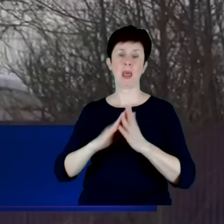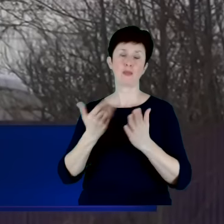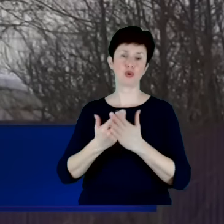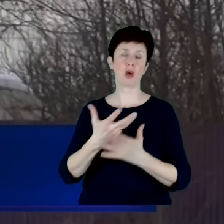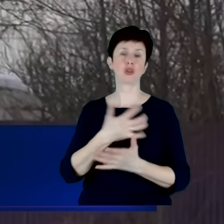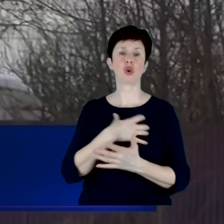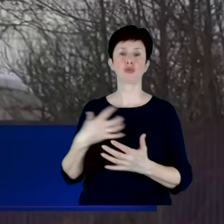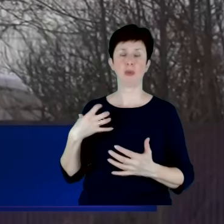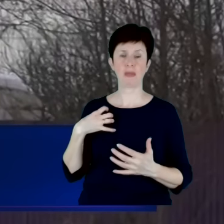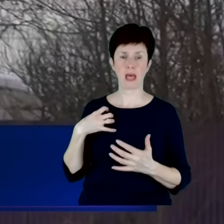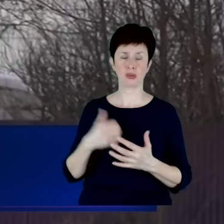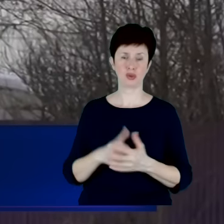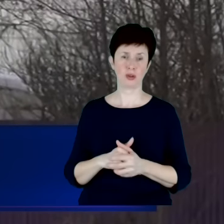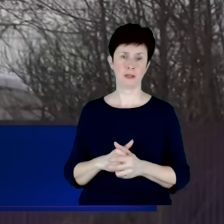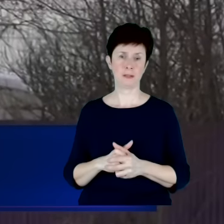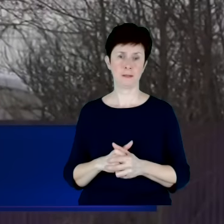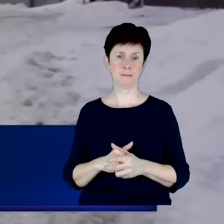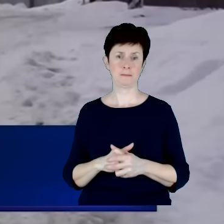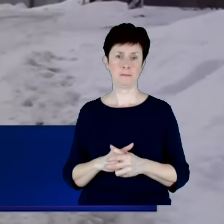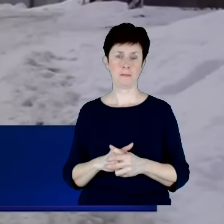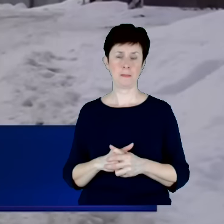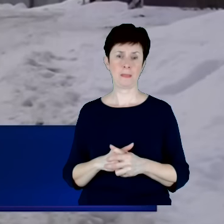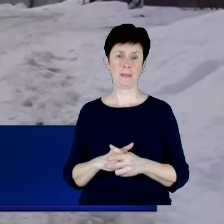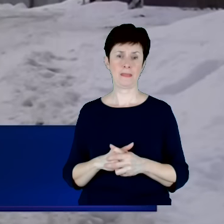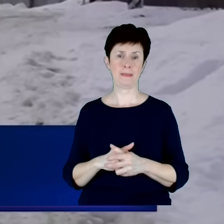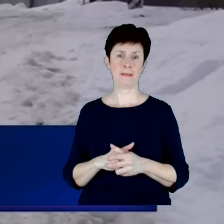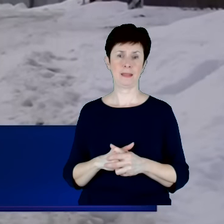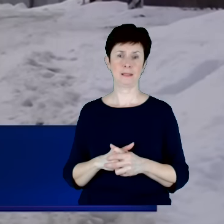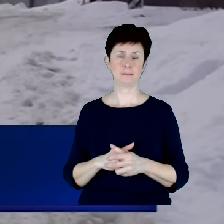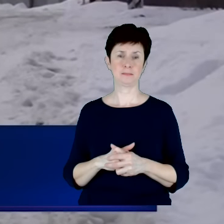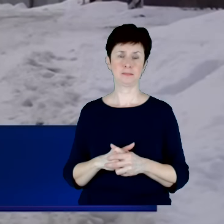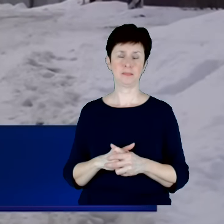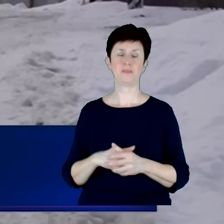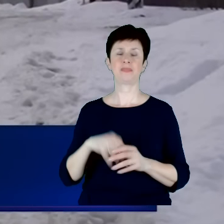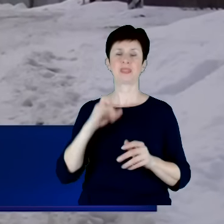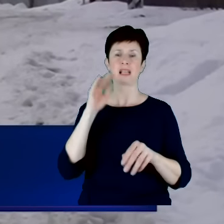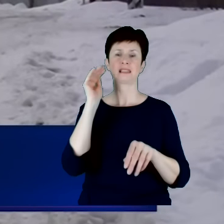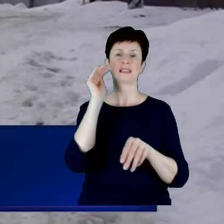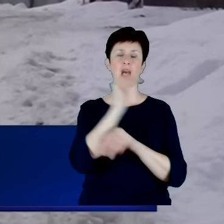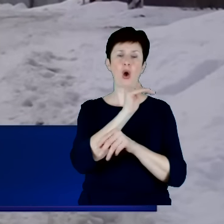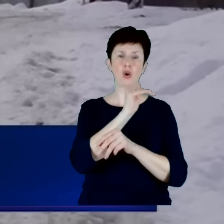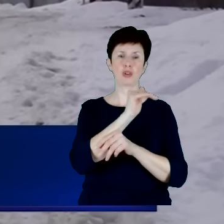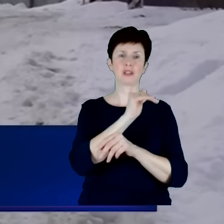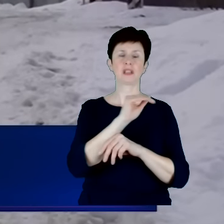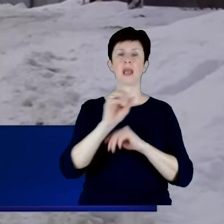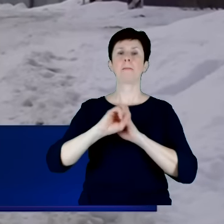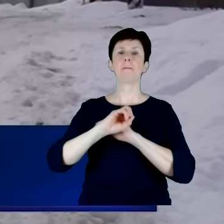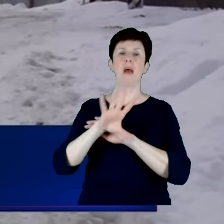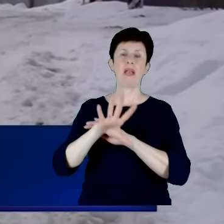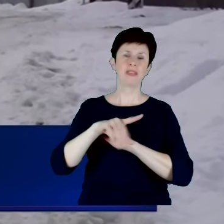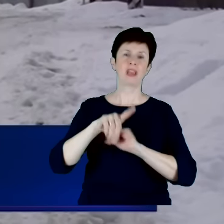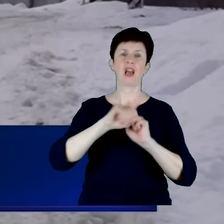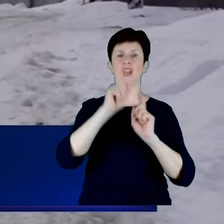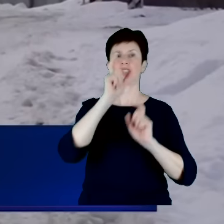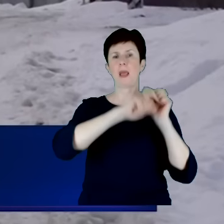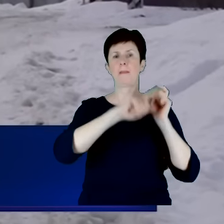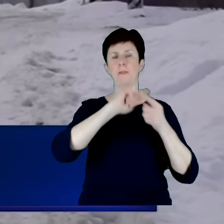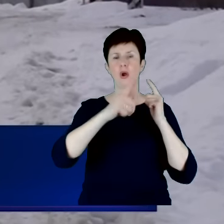Także oczywiście zachodnie media, wielu polityków zrobiło z Nawalnego